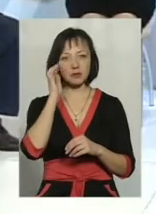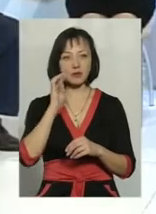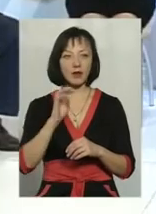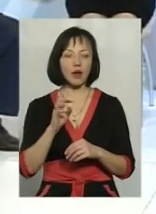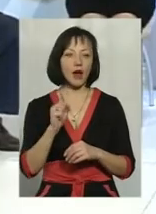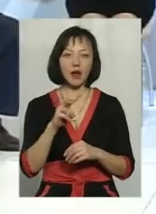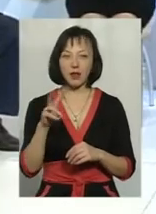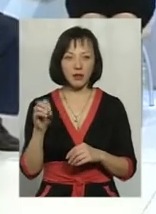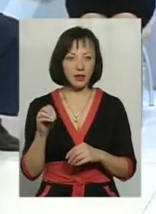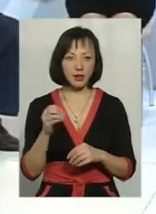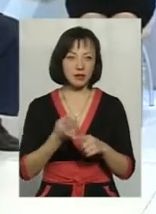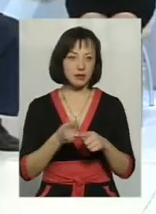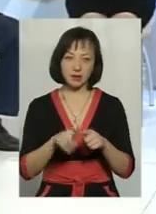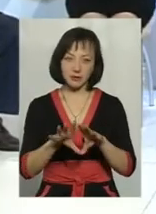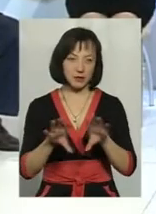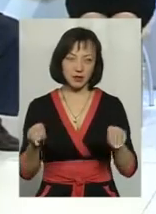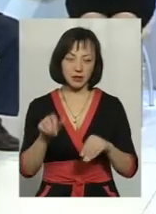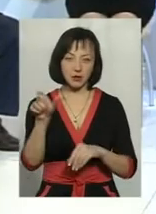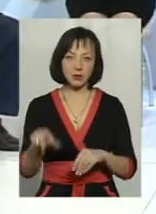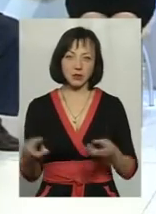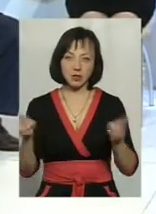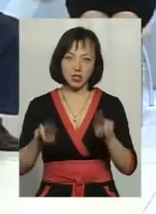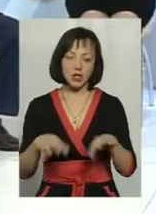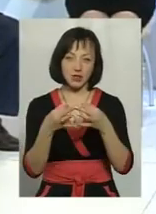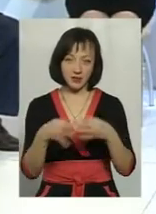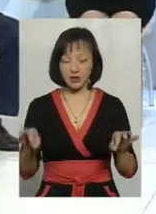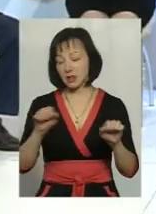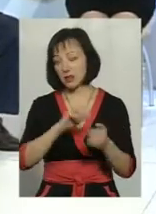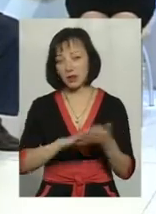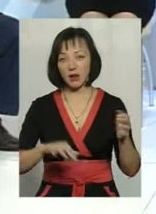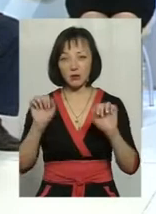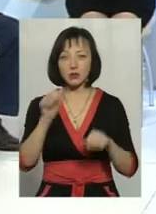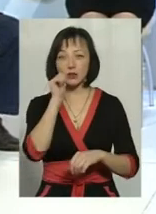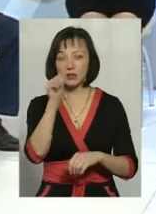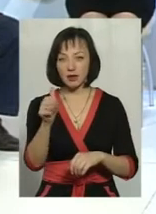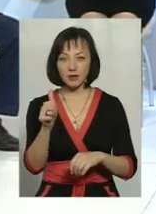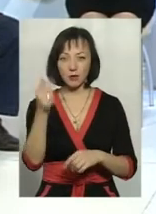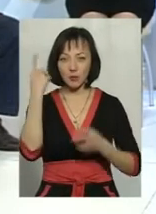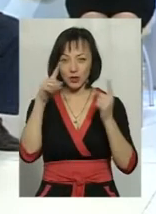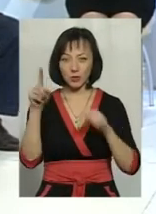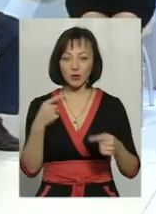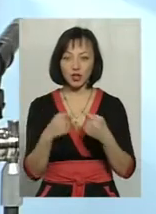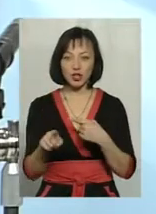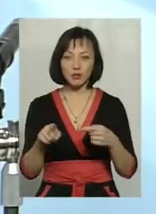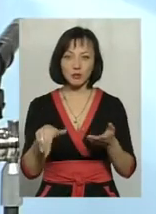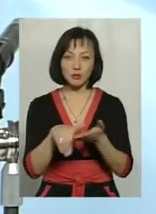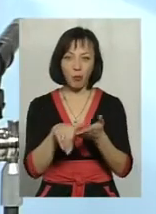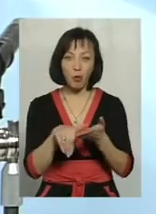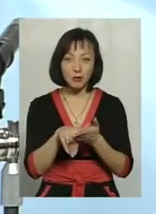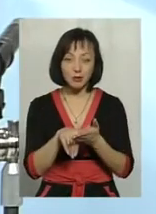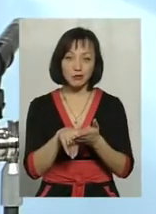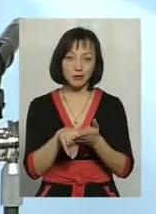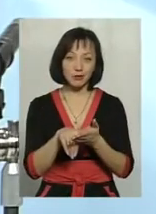ну, це все. Тобто людина, так, лишається на волі, і вона далі може вже завтра придумати собі інший спосіб для того,